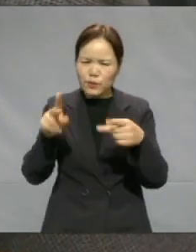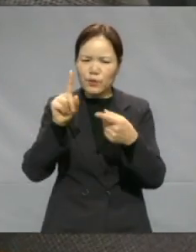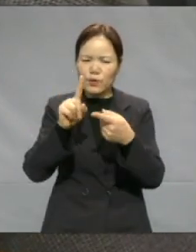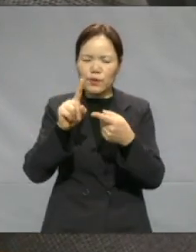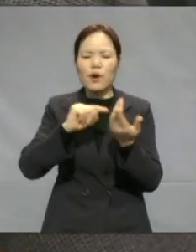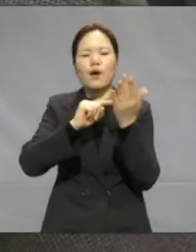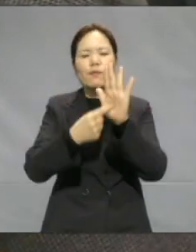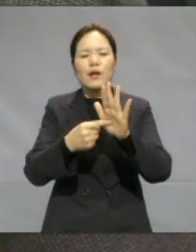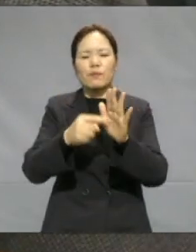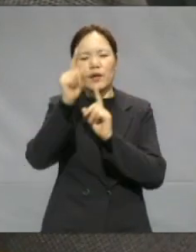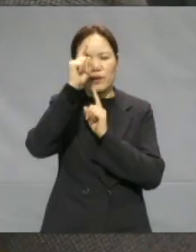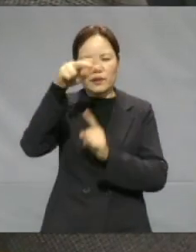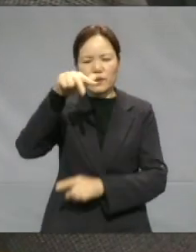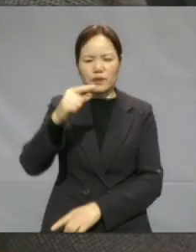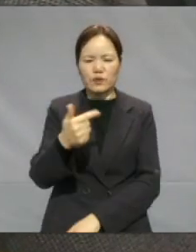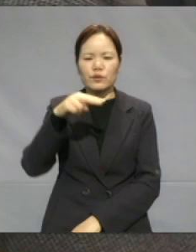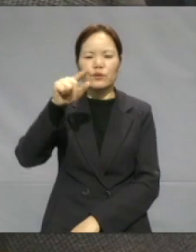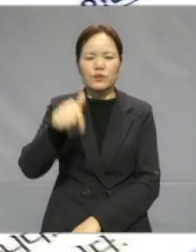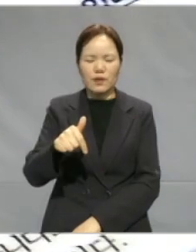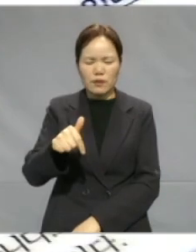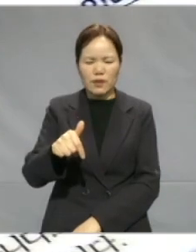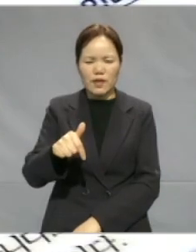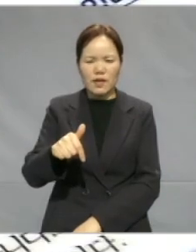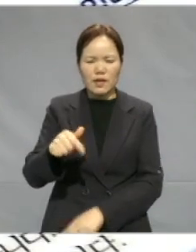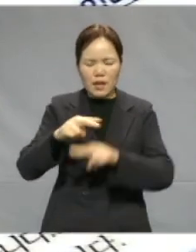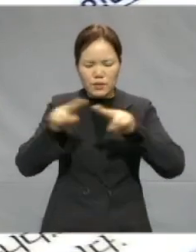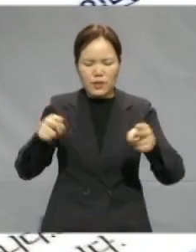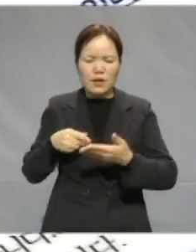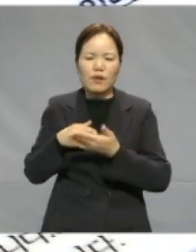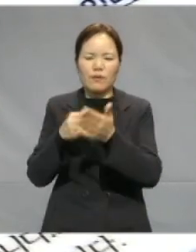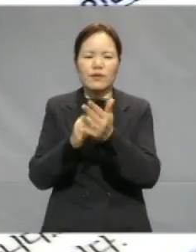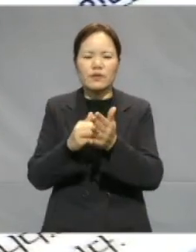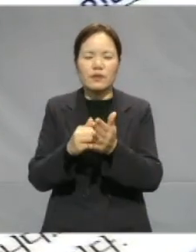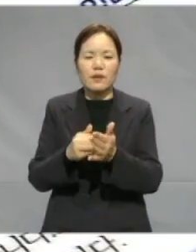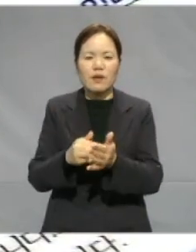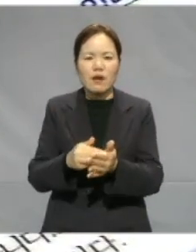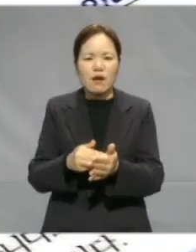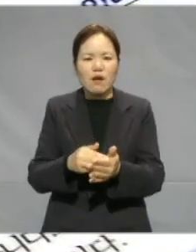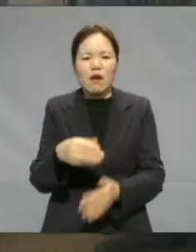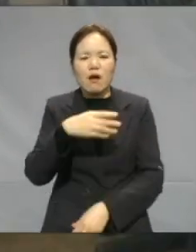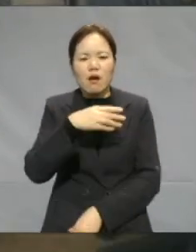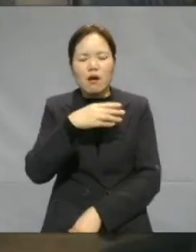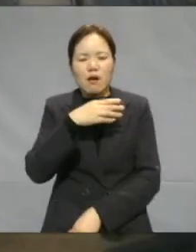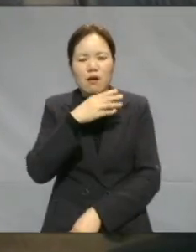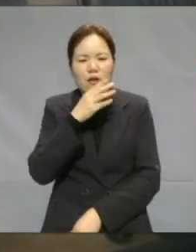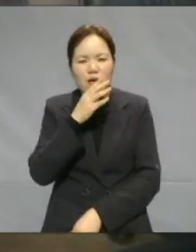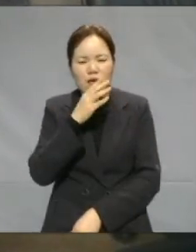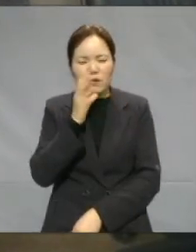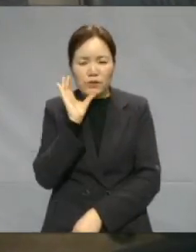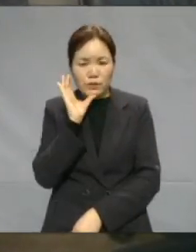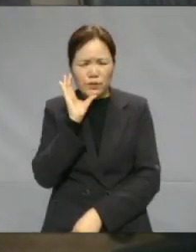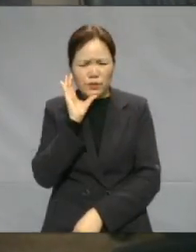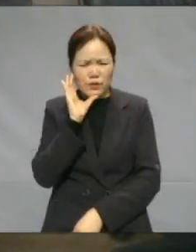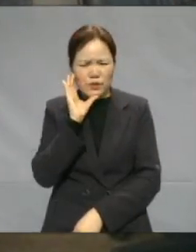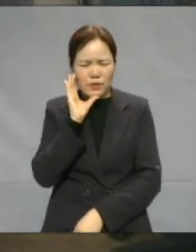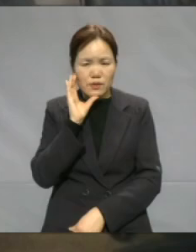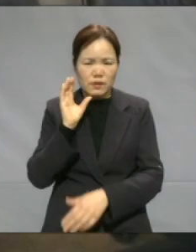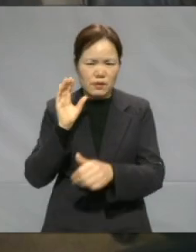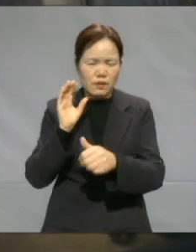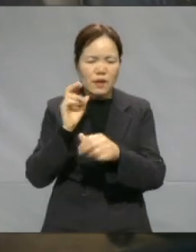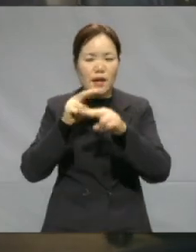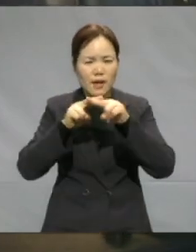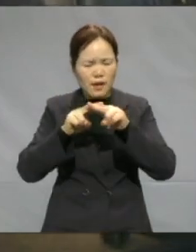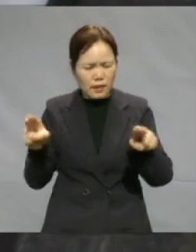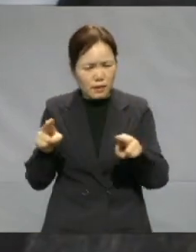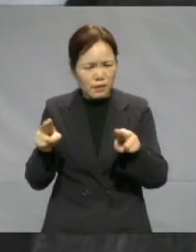철회하라고 요구했습니다. 김 회장은 이 대표가 노인을 때리면 젊은이 표가 나올 것이란 얄팍한 계산으로 허무맹랑한 소리를